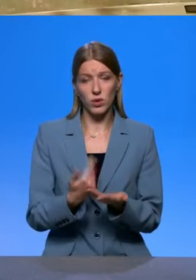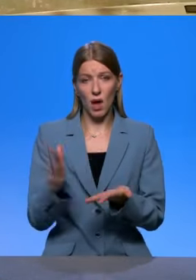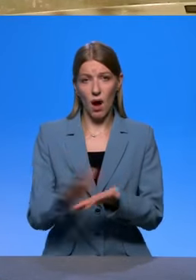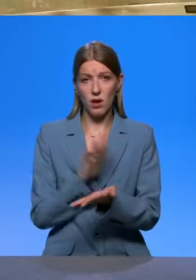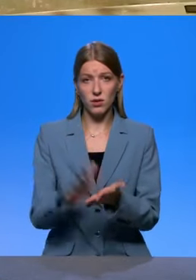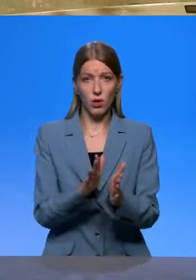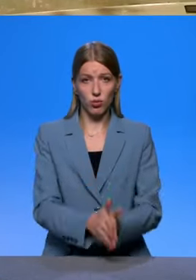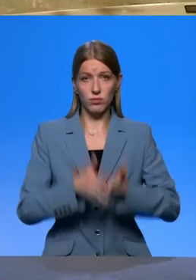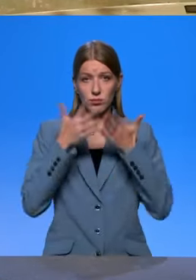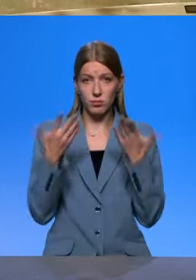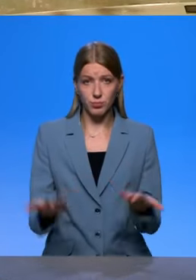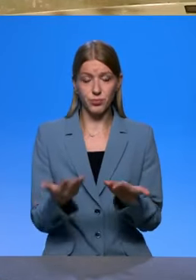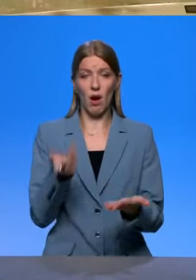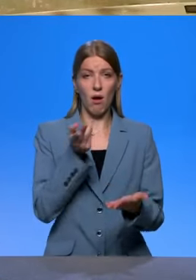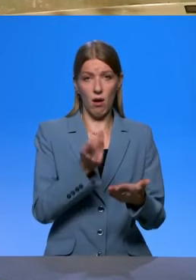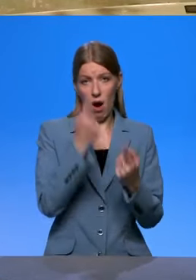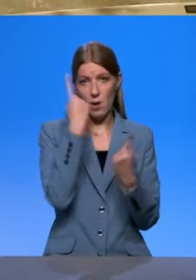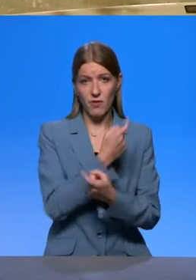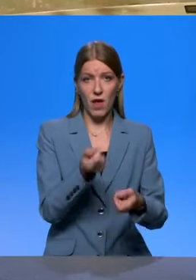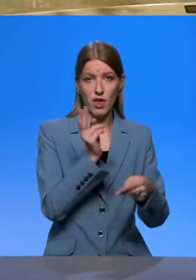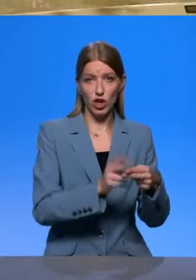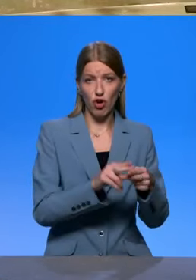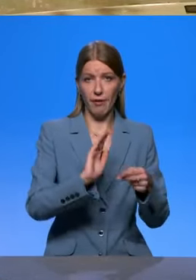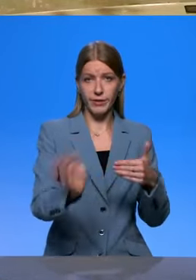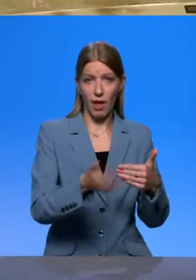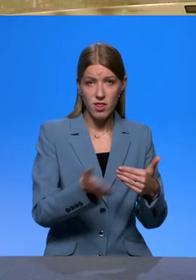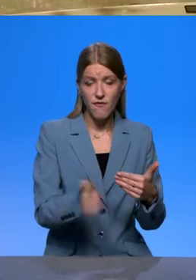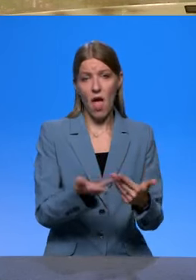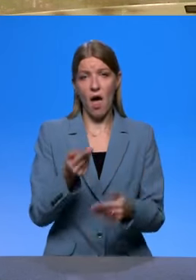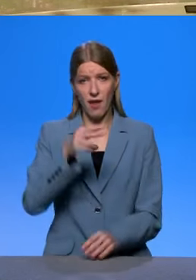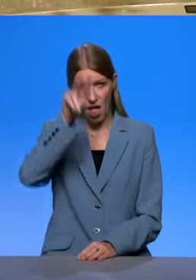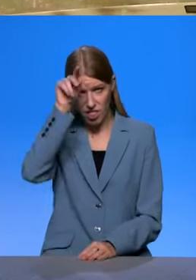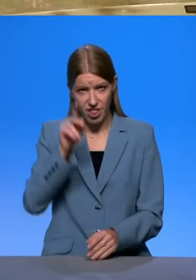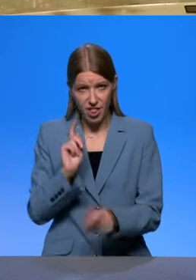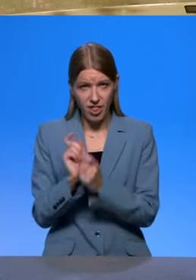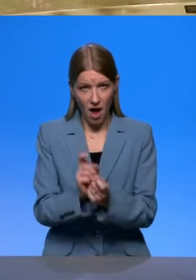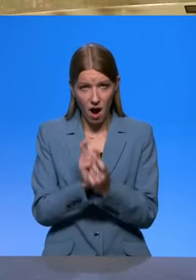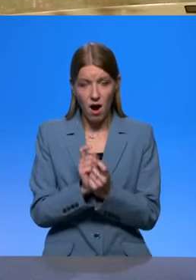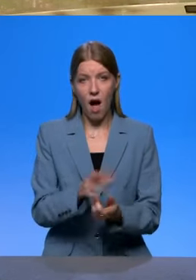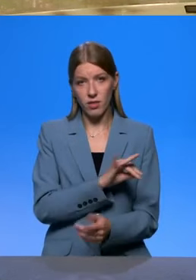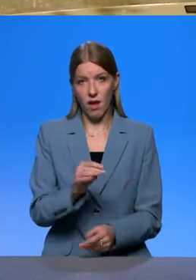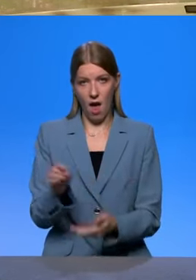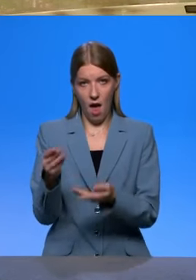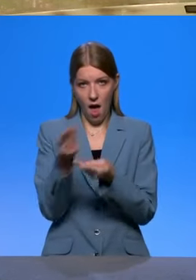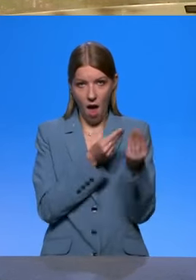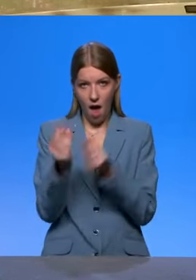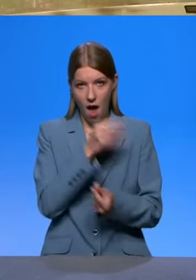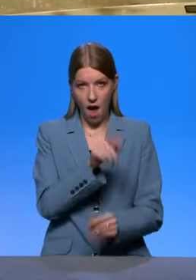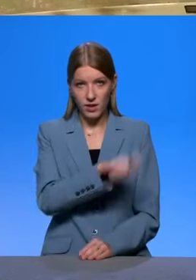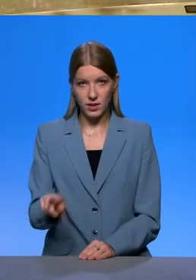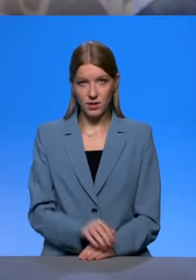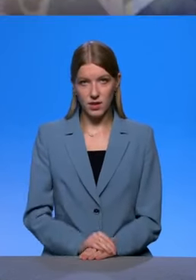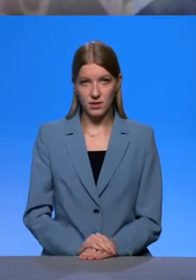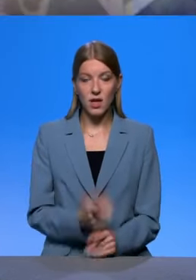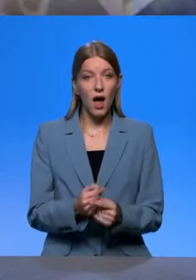понимаешь, железные двери, тараканы и экстрасенсы. Вот. Тут ведь какой механизм? Ведь это продвигается на самом высоком уровне, причем через